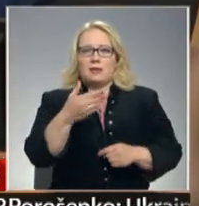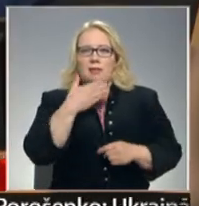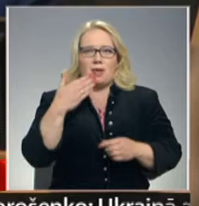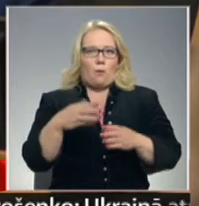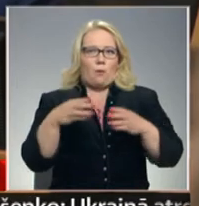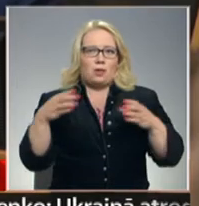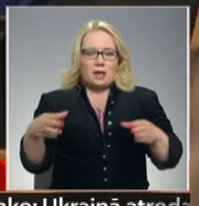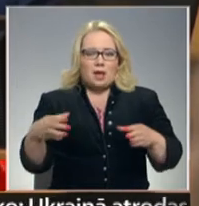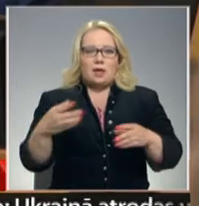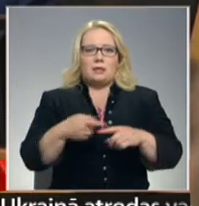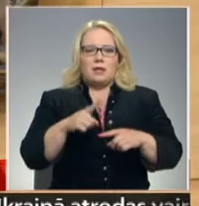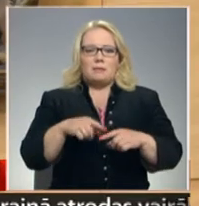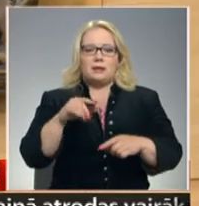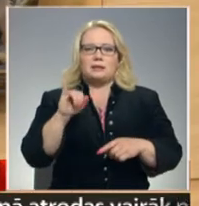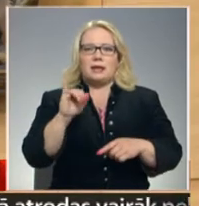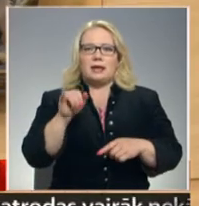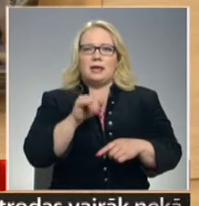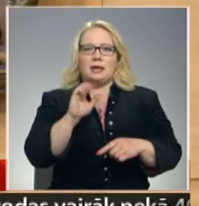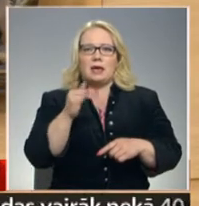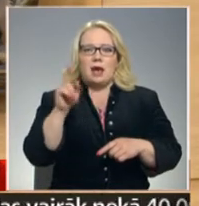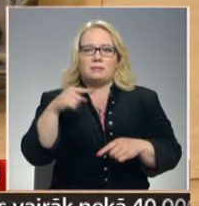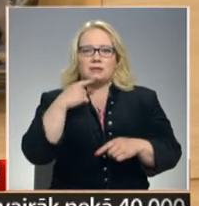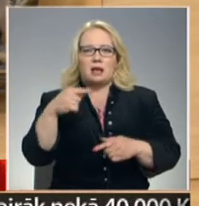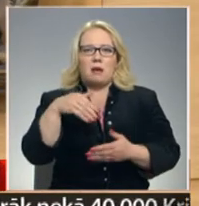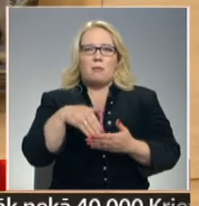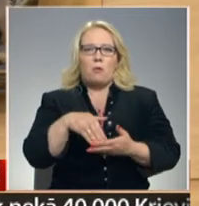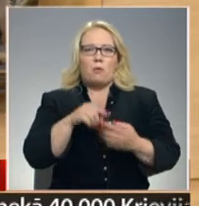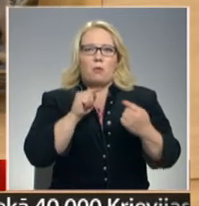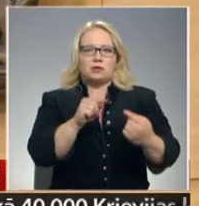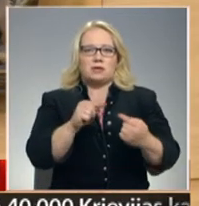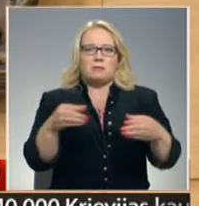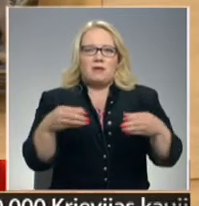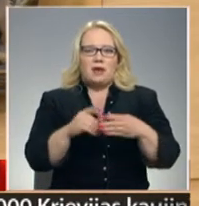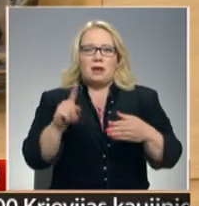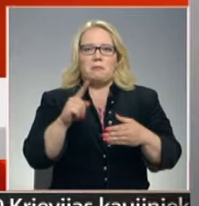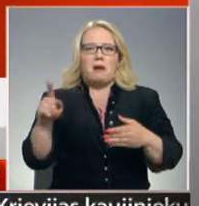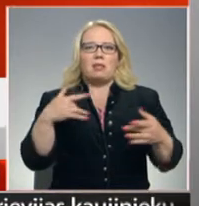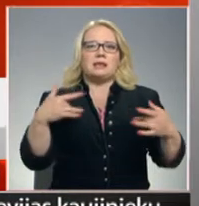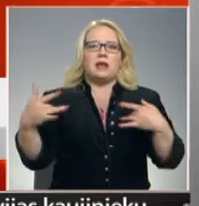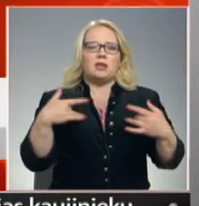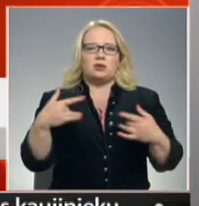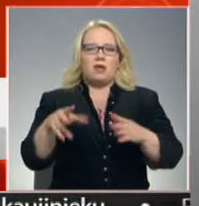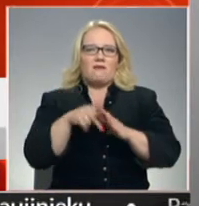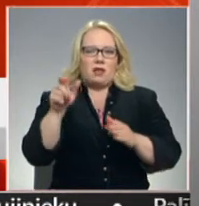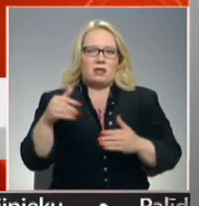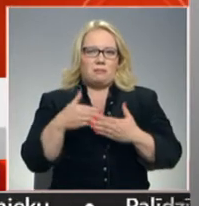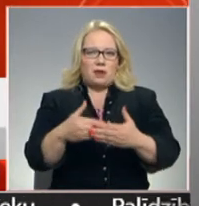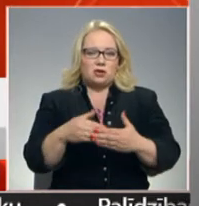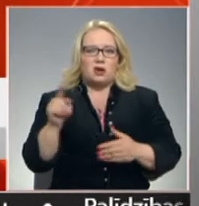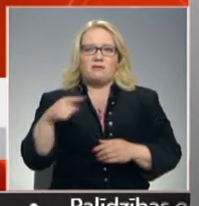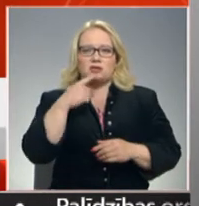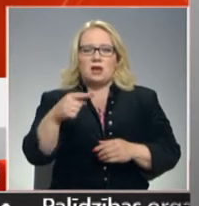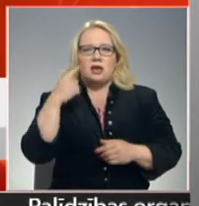liela. Tikmēr politbloks Ivars Ijabs opozīcijas manevrus sauc par izrādīšanu no savu vēlētāju priekšā. Es domāju, ka šobrīd mums